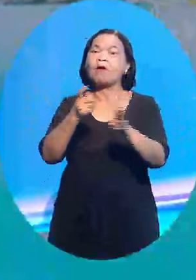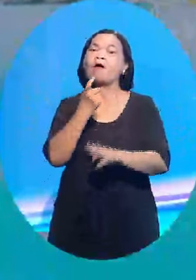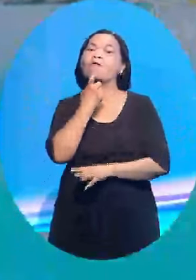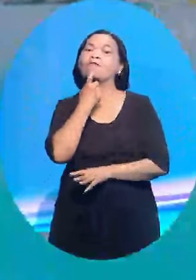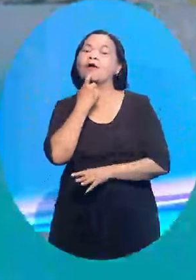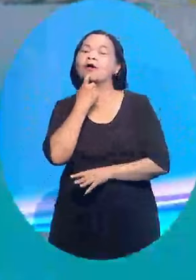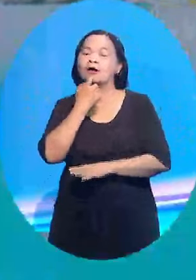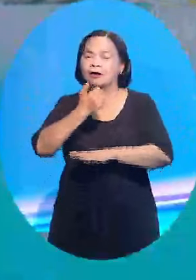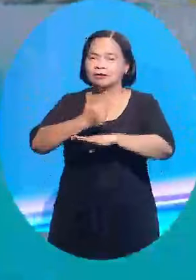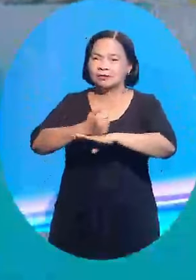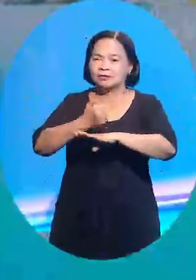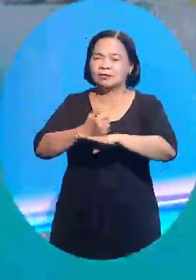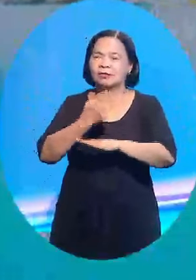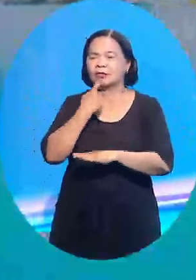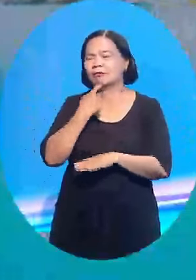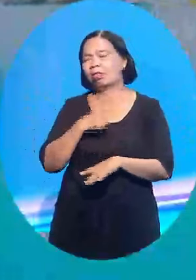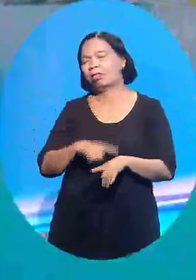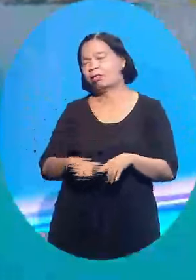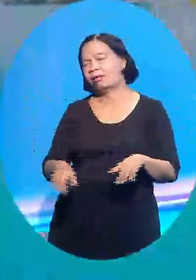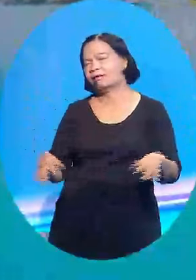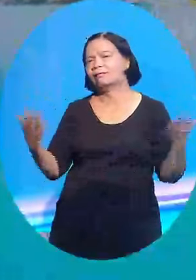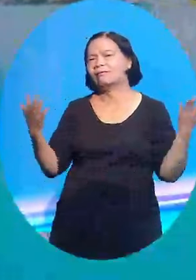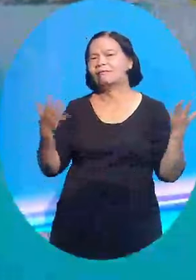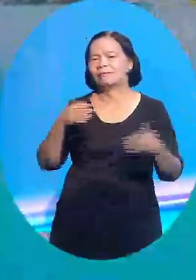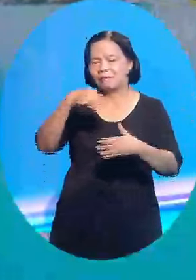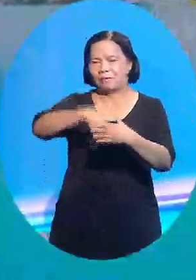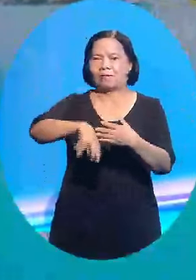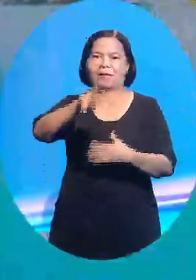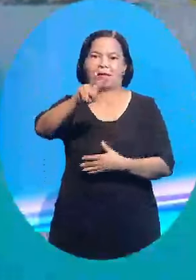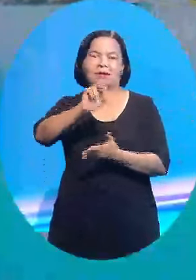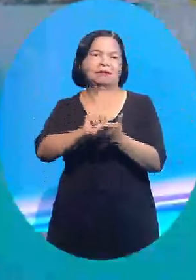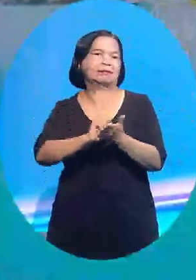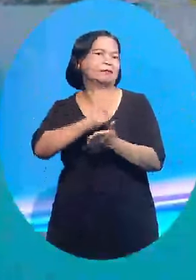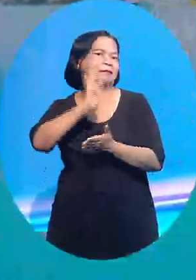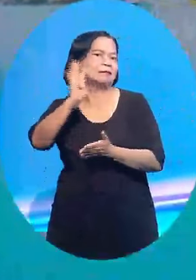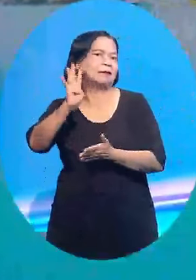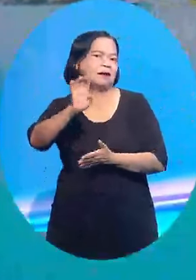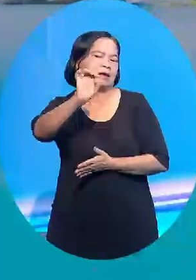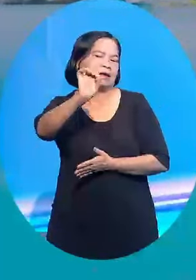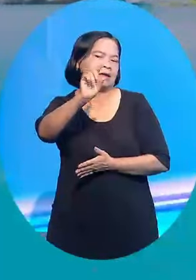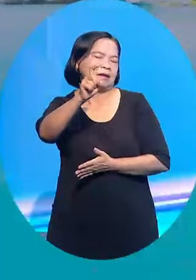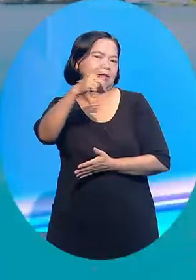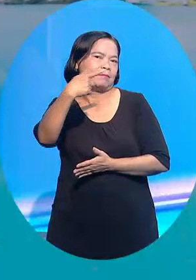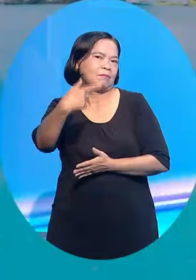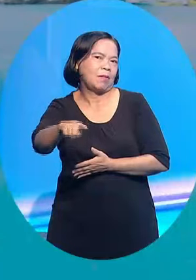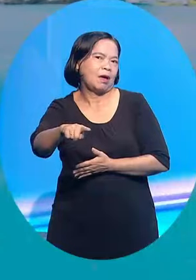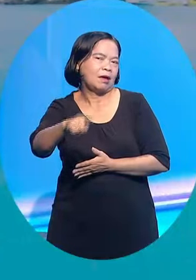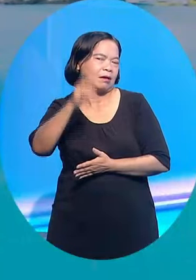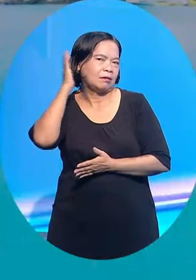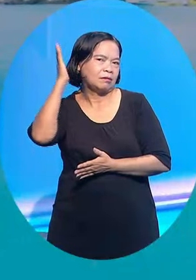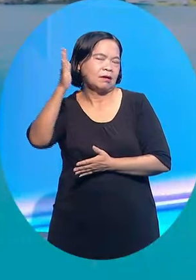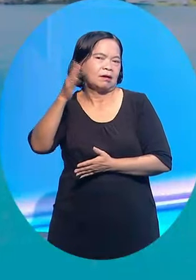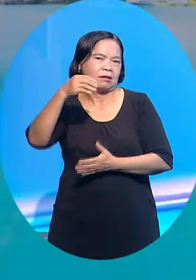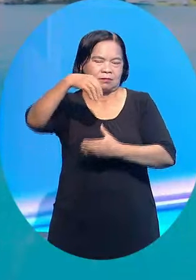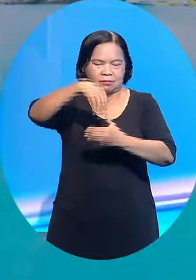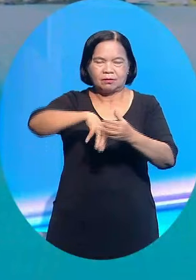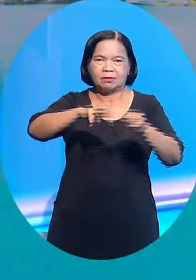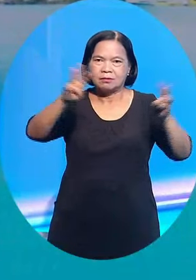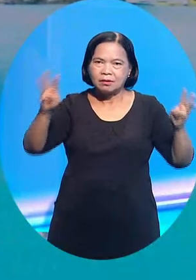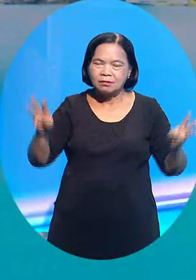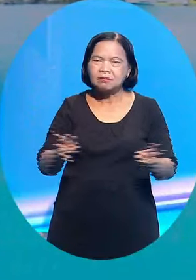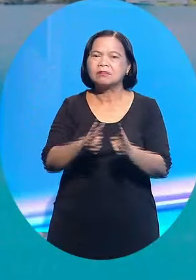Sanna Marin đã thừa nhận thất bại trong cuộc bầu cử ngày 2 tháng 4. Đảng Dân Chủ Xã hội SDP của bà đã bị các đối thủ đánh bại trong cuộc bầu cử quốc hội đầy